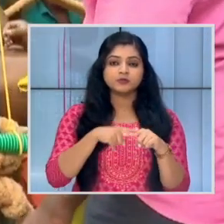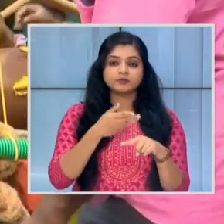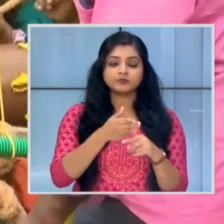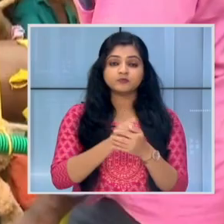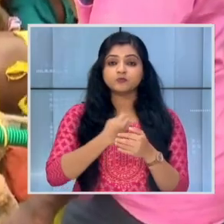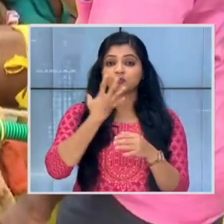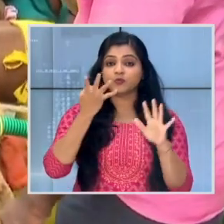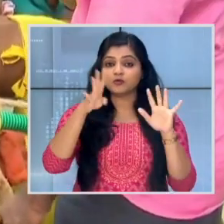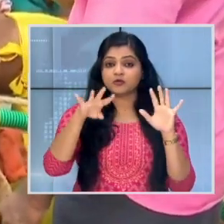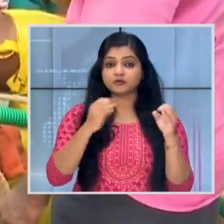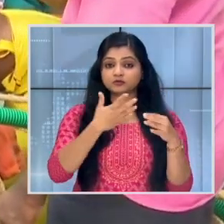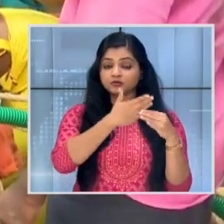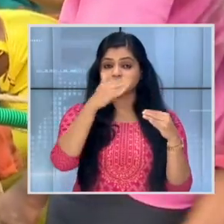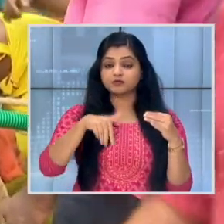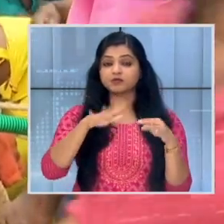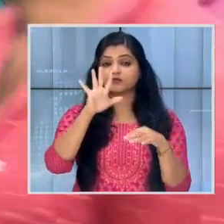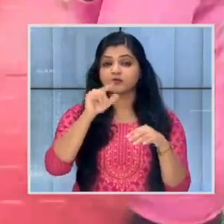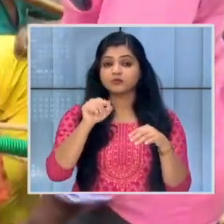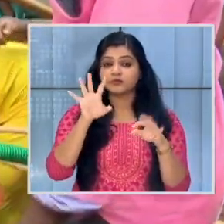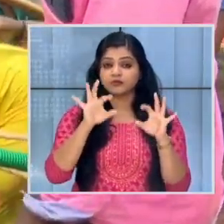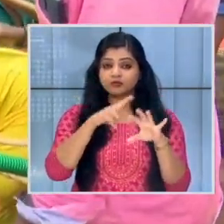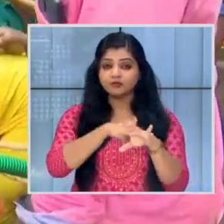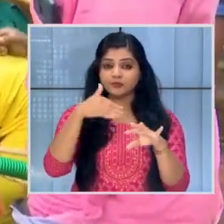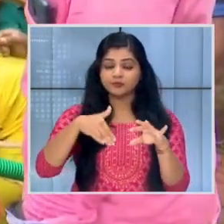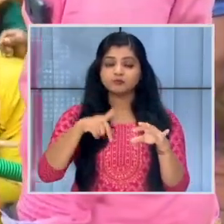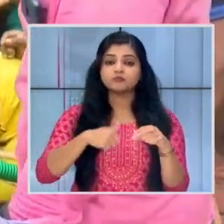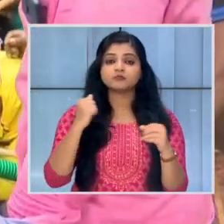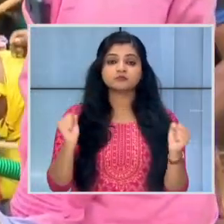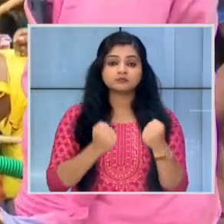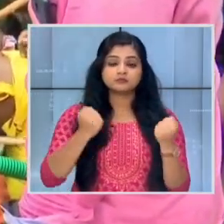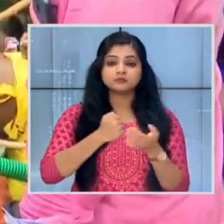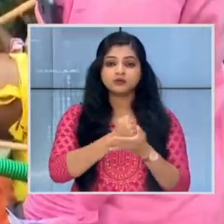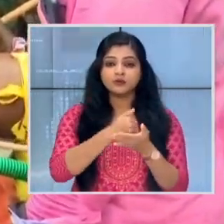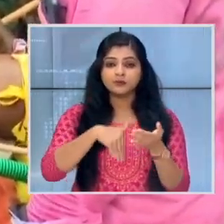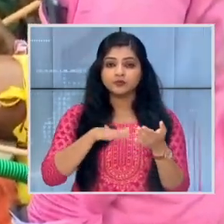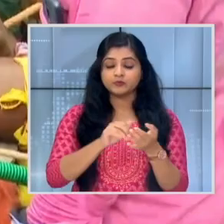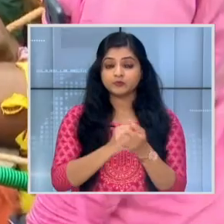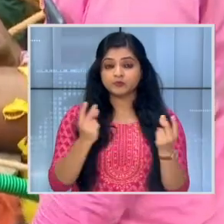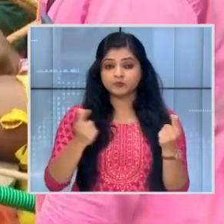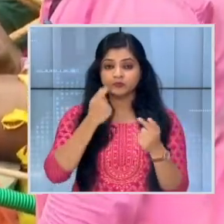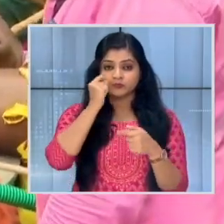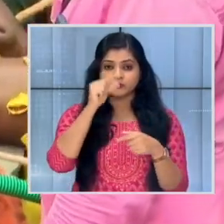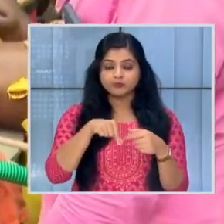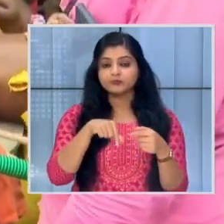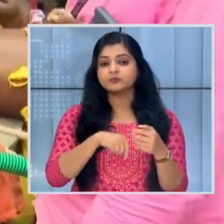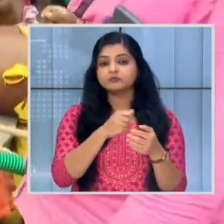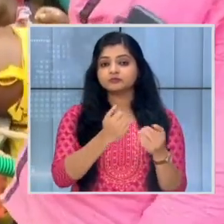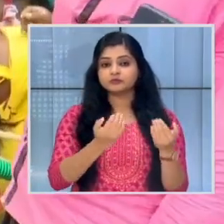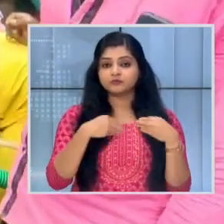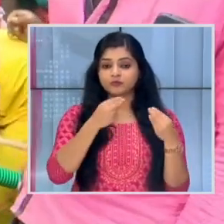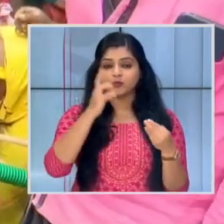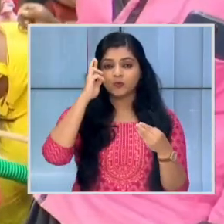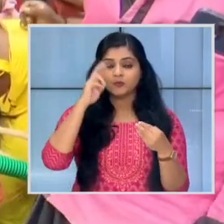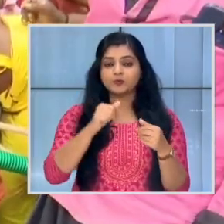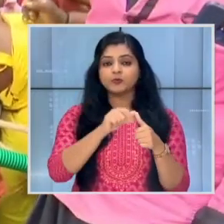രാവിലെ 9 മണി മുതൽ ഇപ്പോൾ 5:10 ആ സമയം വരെയും ഇവർ ഈ രക്ഷാപ്രവർത്തനം തുടരുകയാണ്. എത്രയും വേഗത്തിൽ കണ്ടെത്താൻ കഴിയുമെന്ന പ്രതീക്ഷയിൽ തന്നെയാണ് ഇപ്പോഴും ഇവിടെയുള്ള